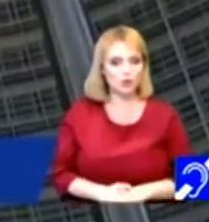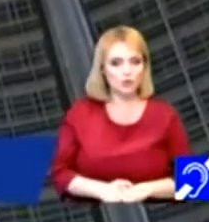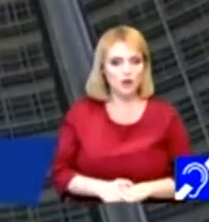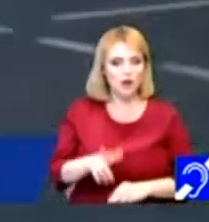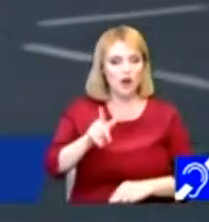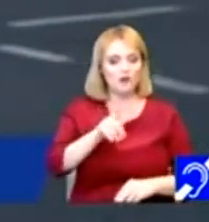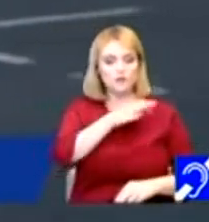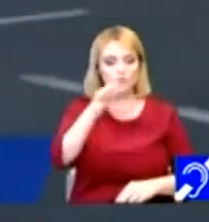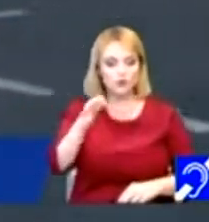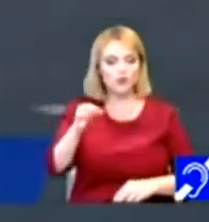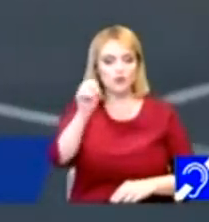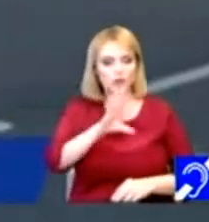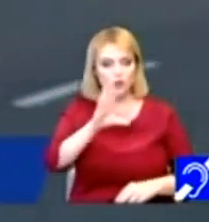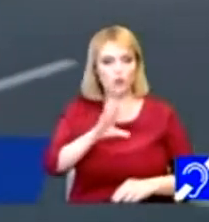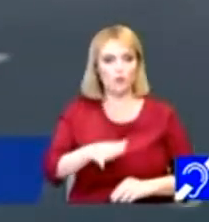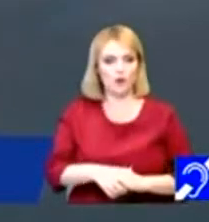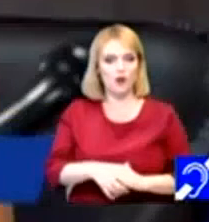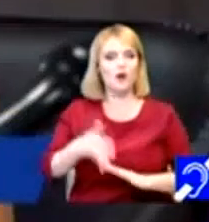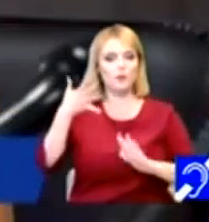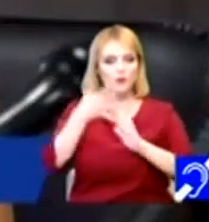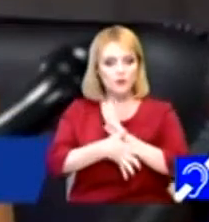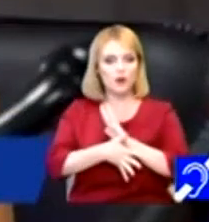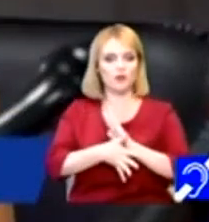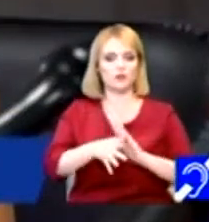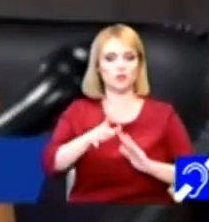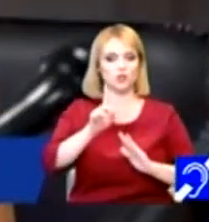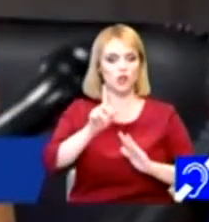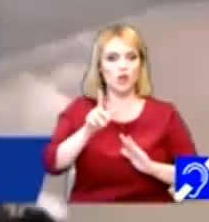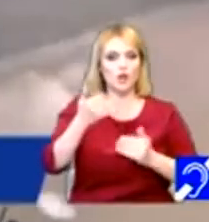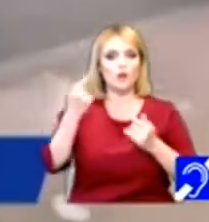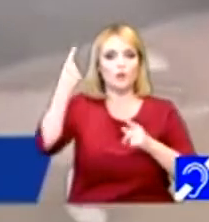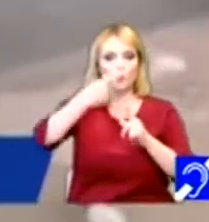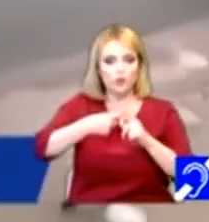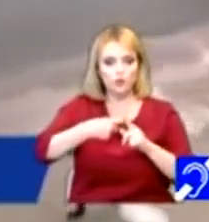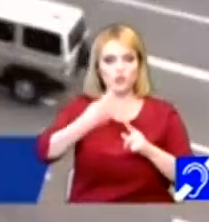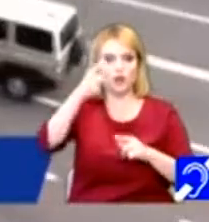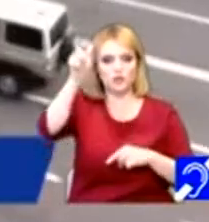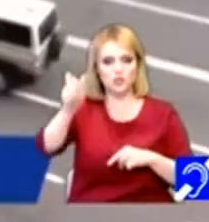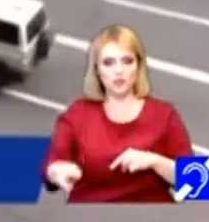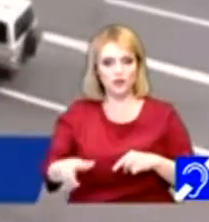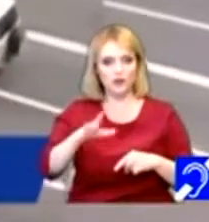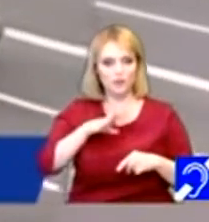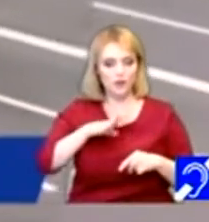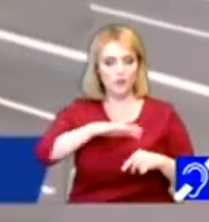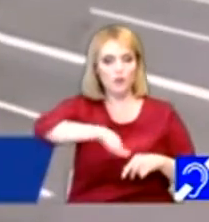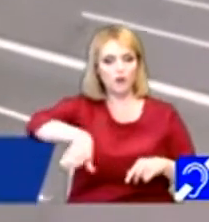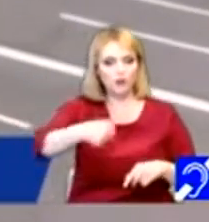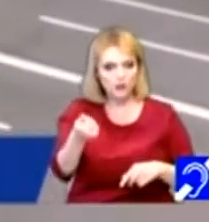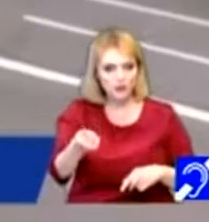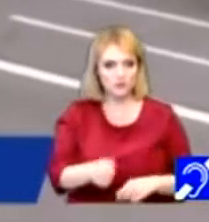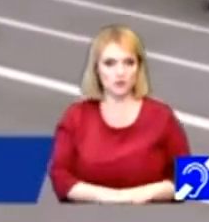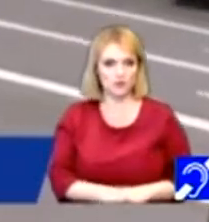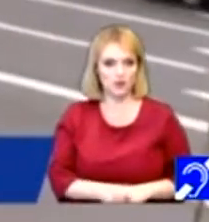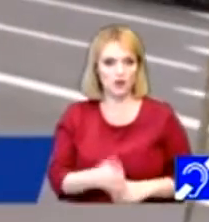declarat că Uniunea Europeană știe despre presupusele răpiri ale Mariei Kolesnikova și altor lideri ai opoziției belaruse. Uniunea Europeană urmează să